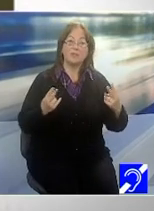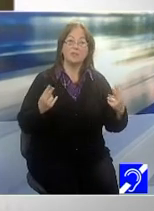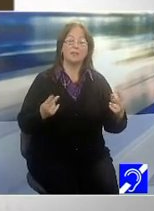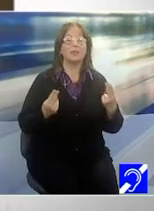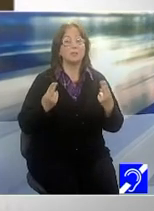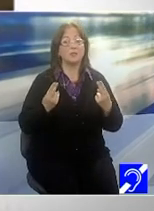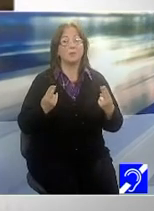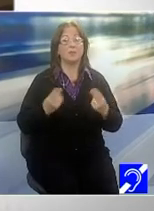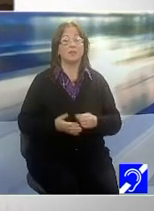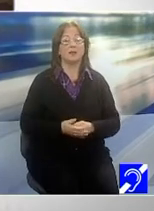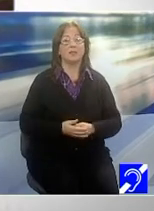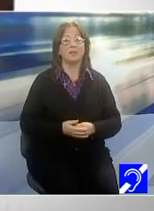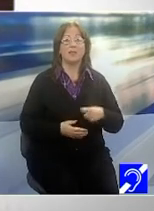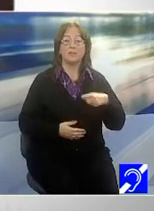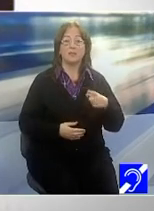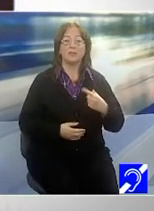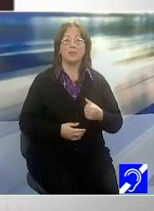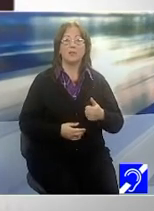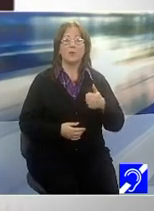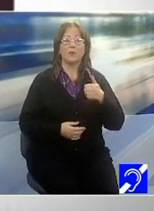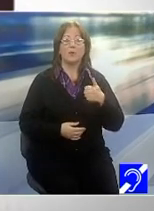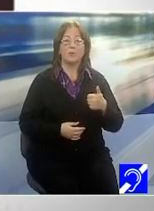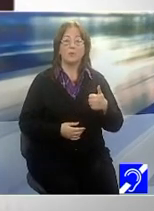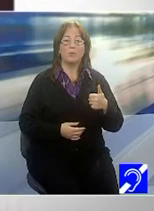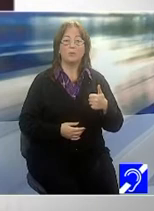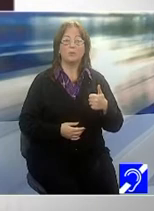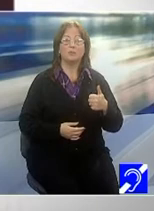Este unul din aspectele